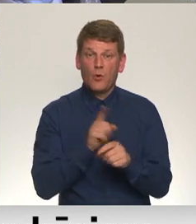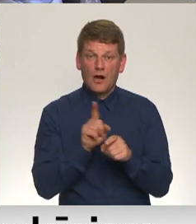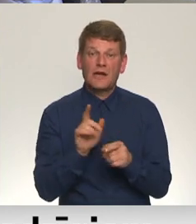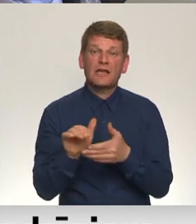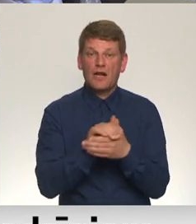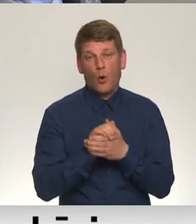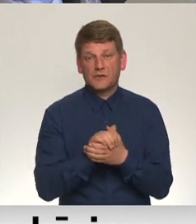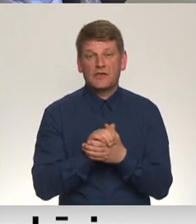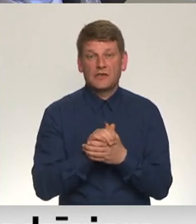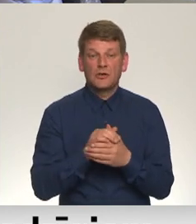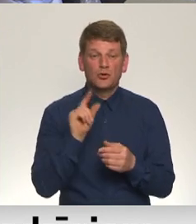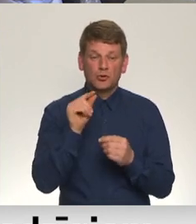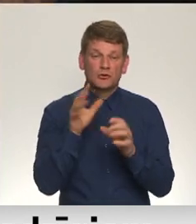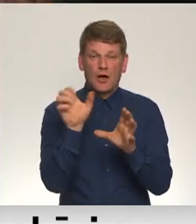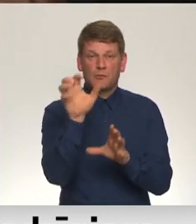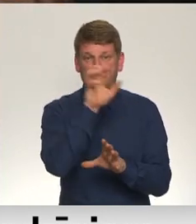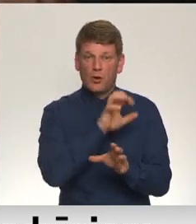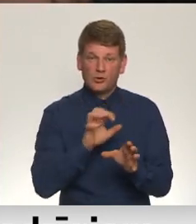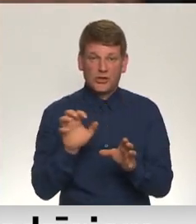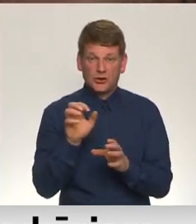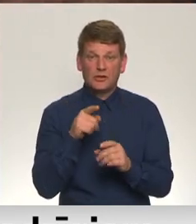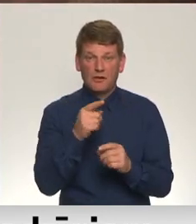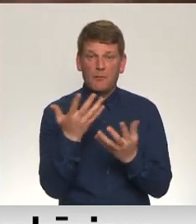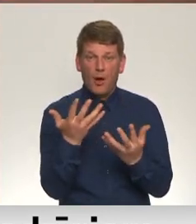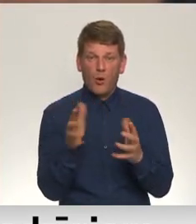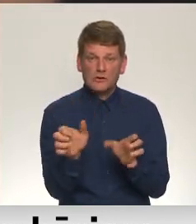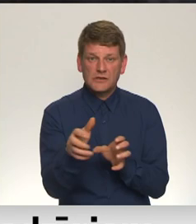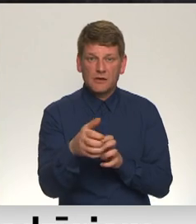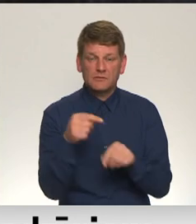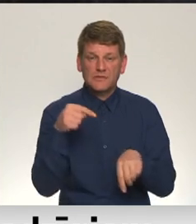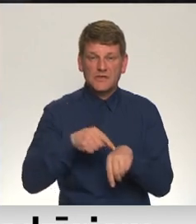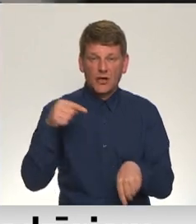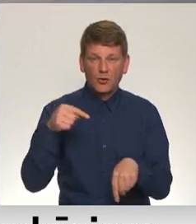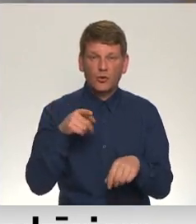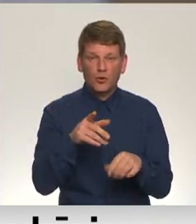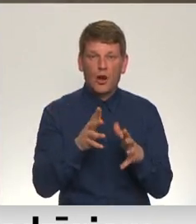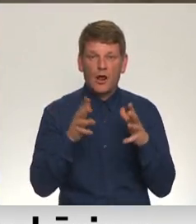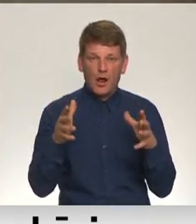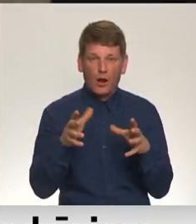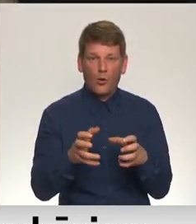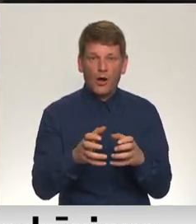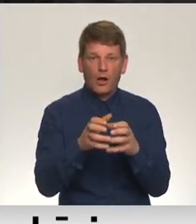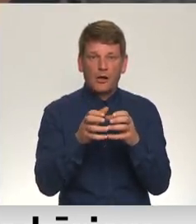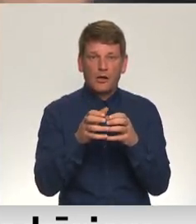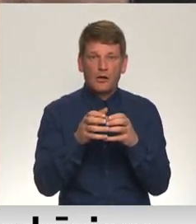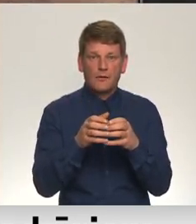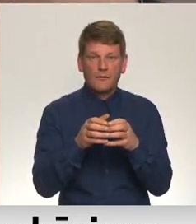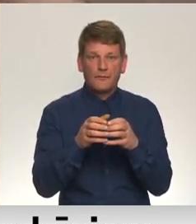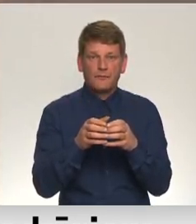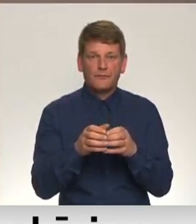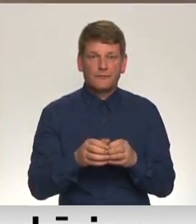draudzīga daudzmaz šai aptaustīšanai. Ar tādām plaukstām sajūtam to lielo